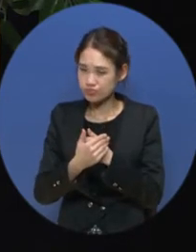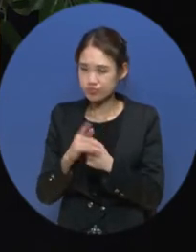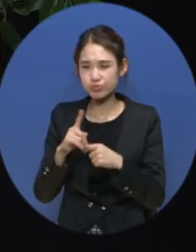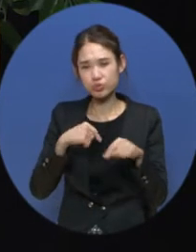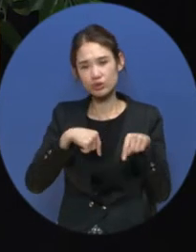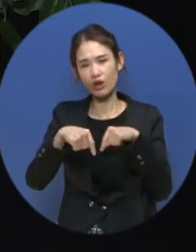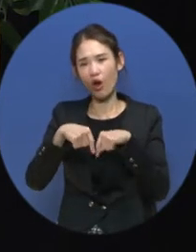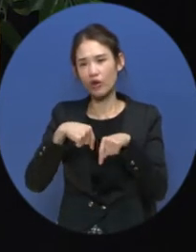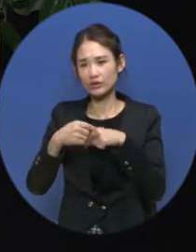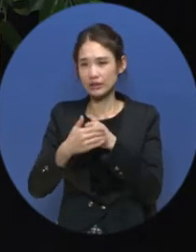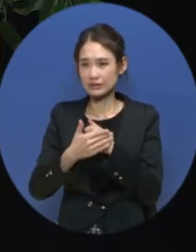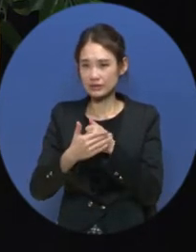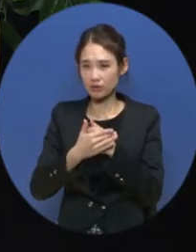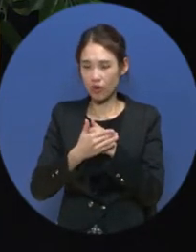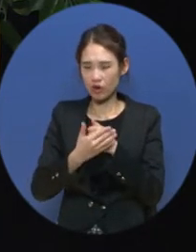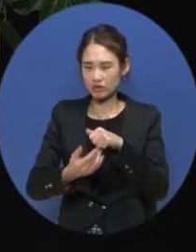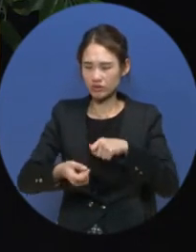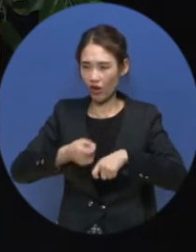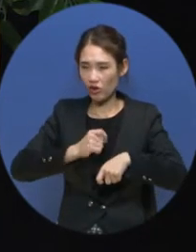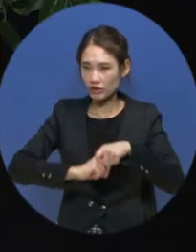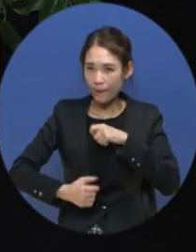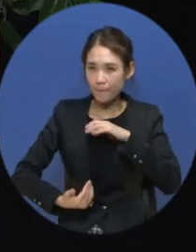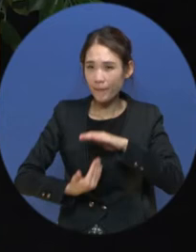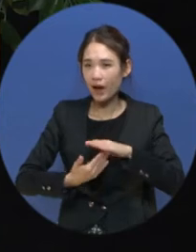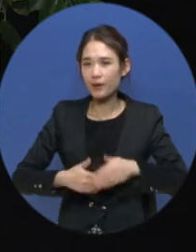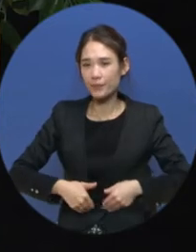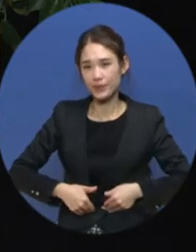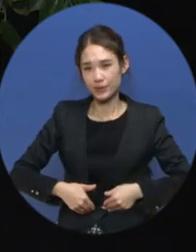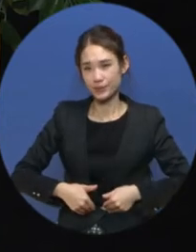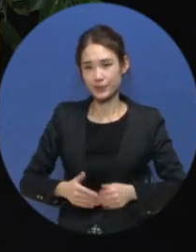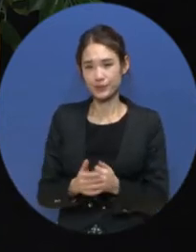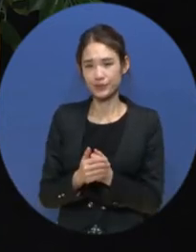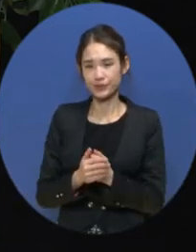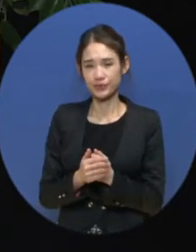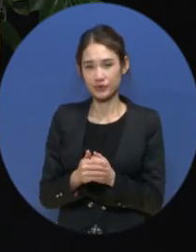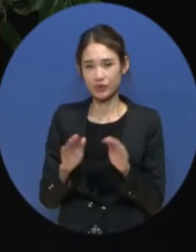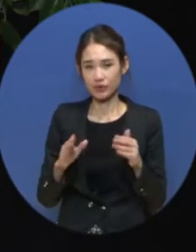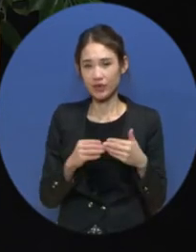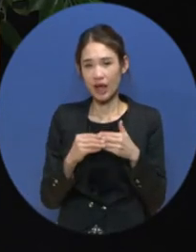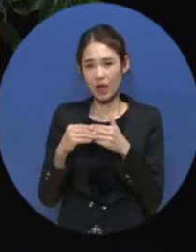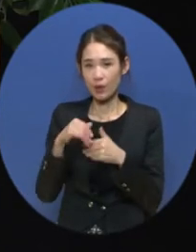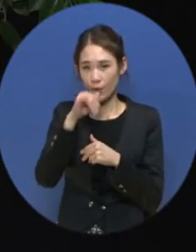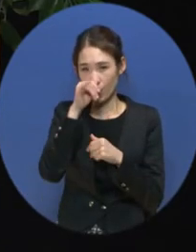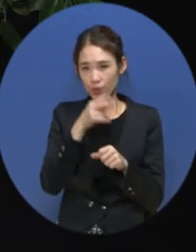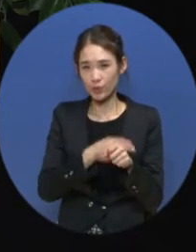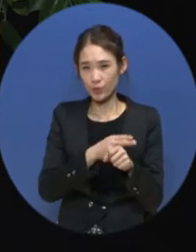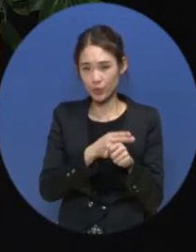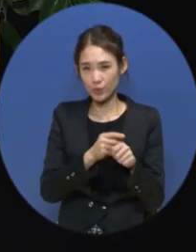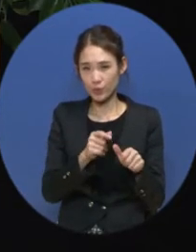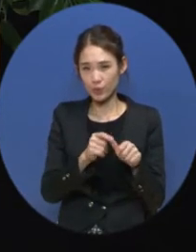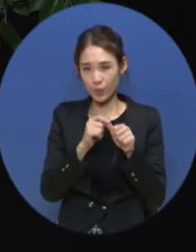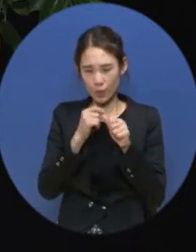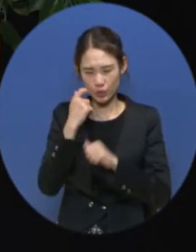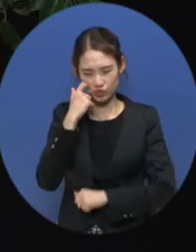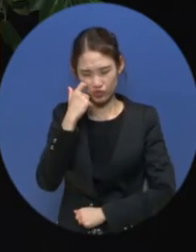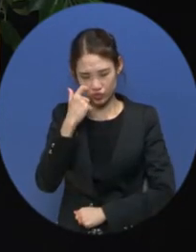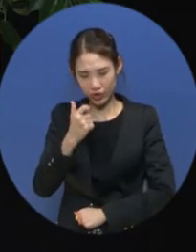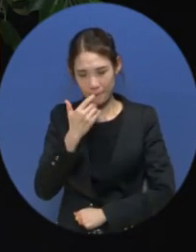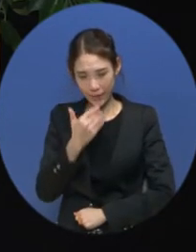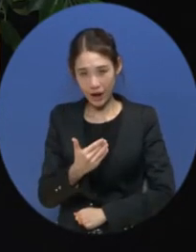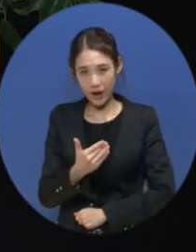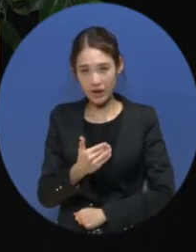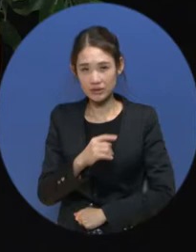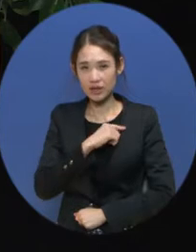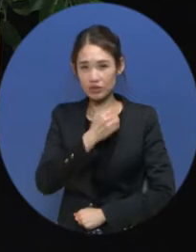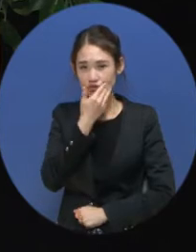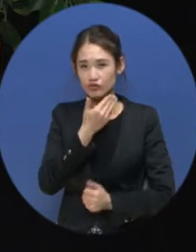정책적인 지원이 적극적으로 이루어져야 현재 저희들이 데리고 있는 교사들을 고용을 유지할 수가 있다. 제일